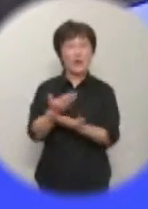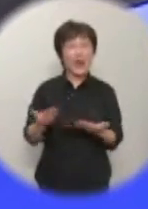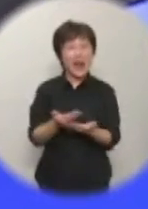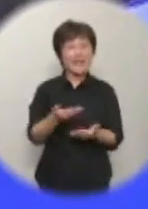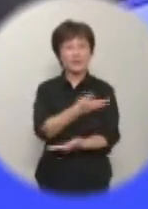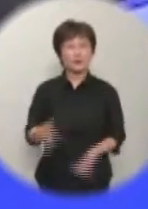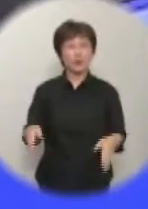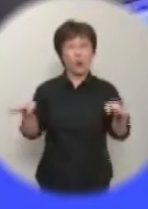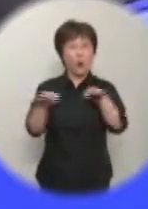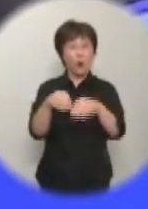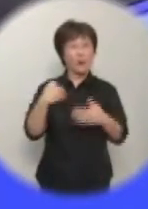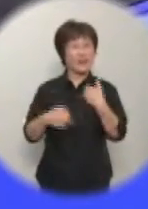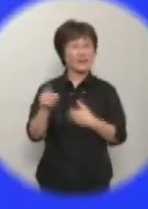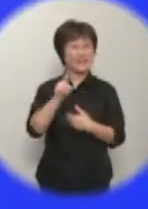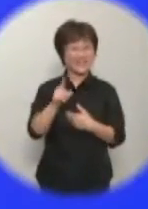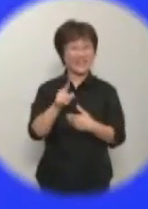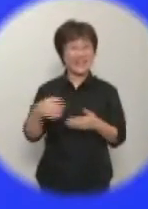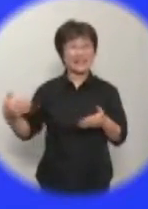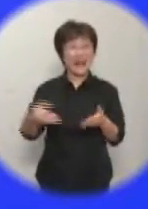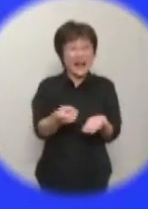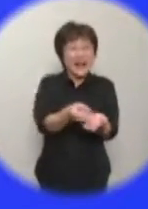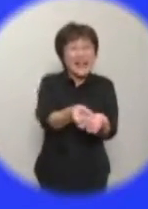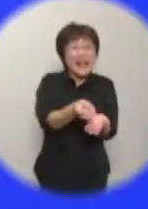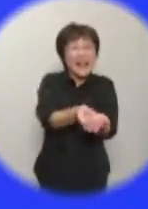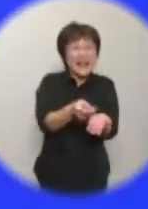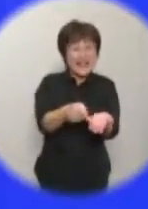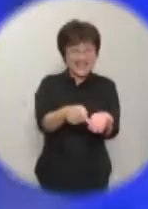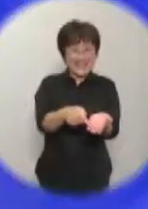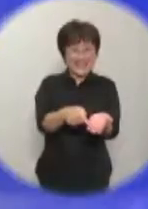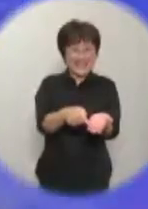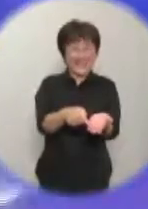槽でのお楽しみが魚への餌やり。